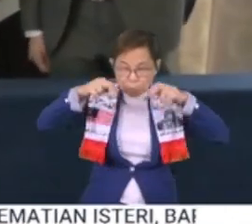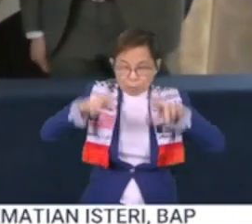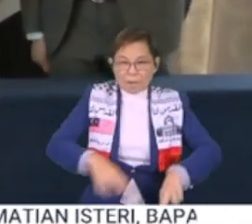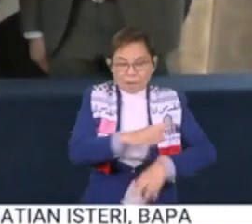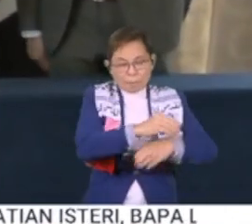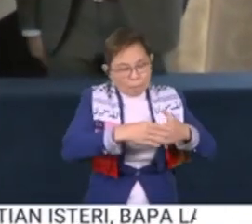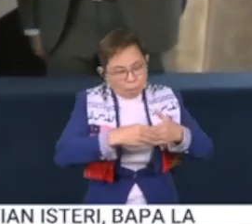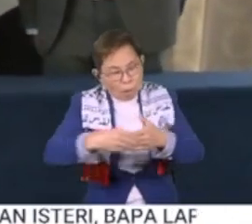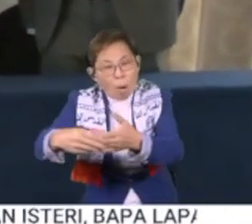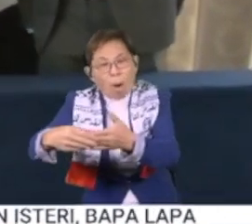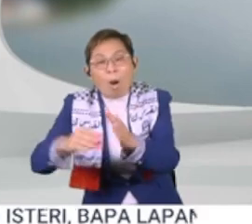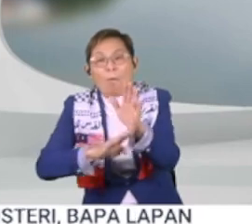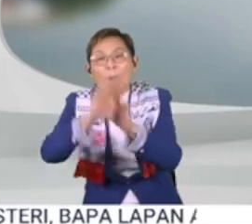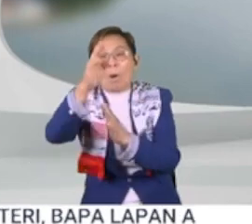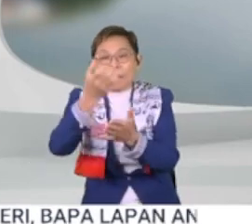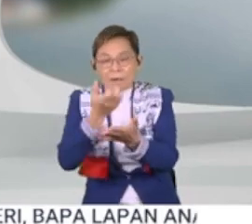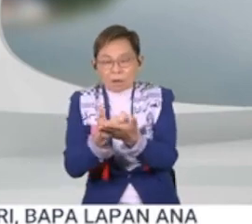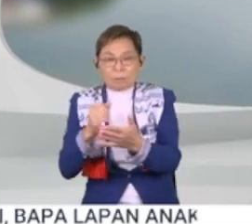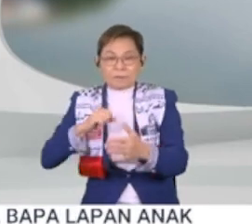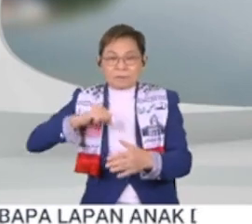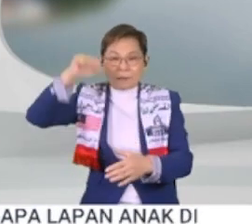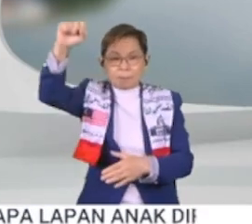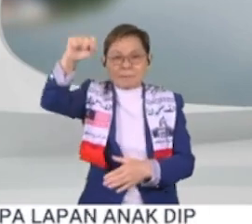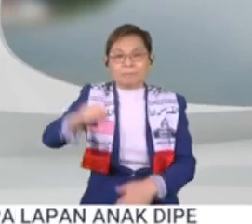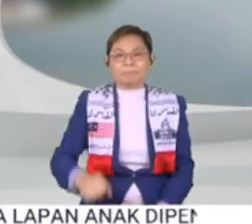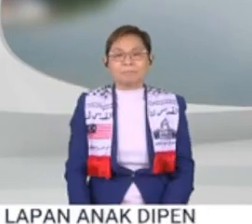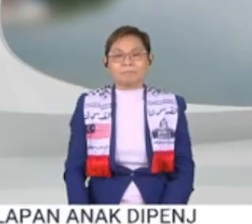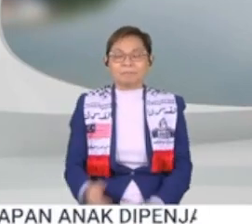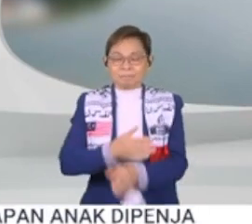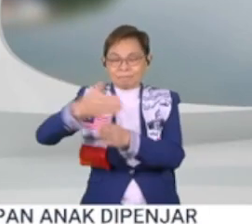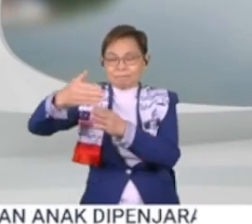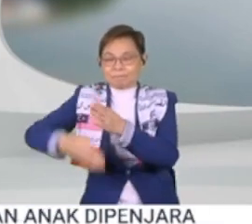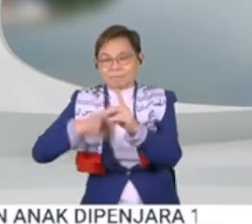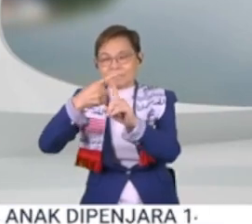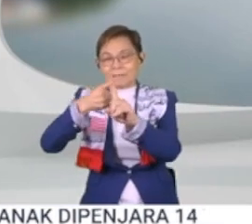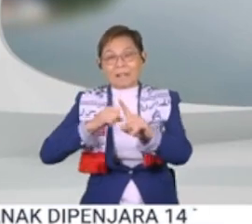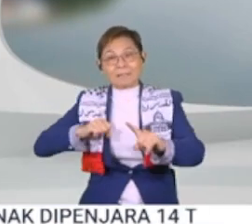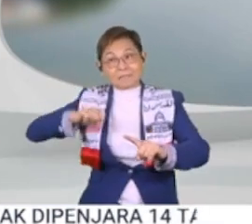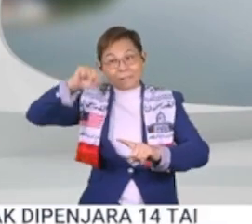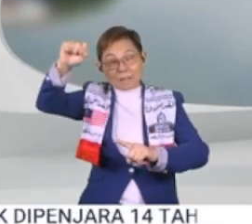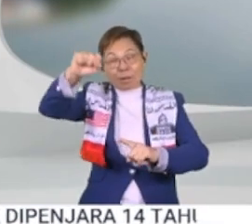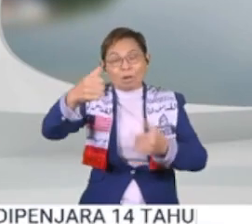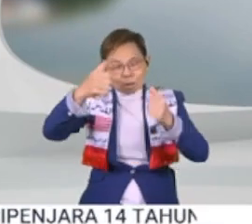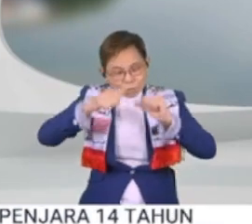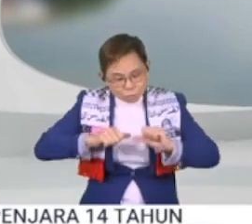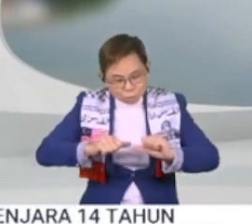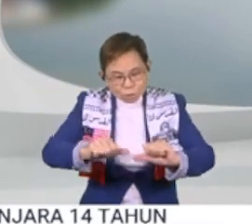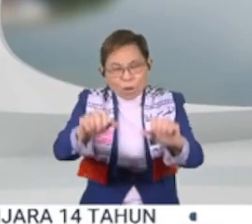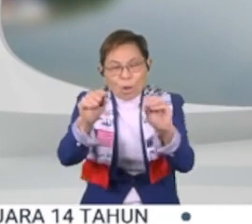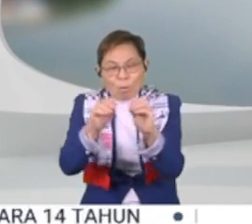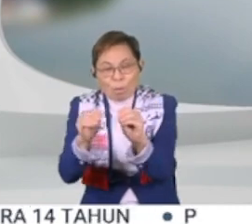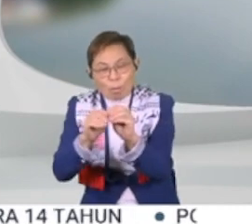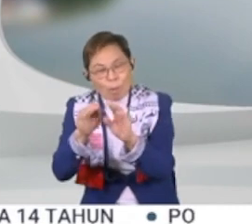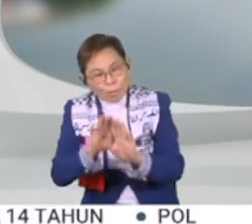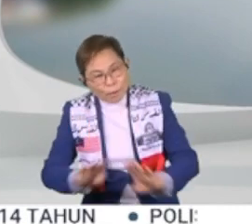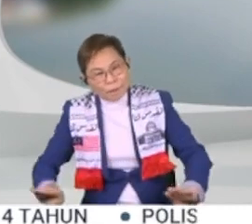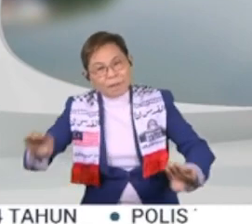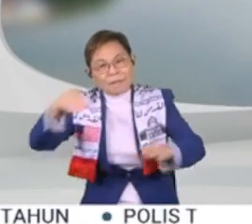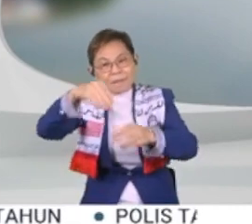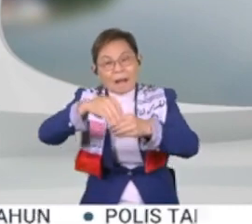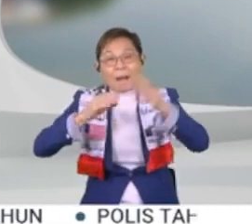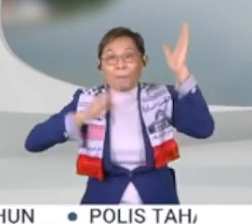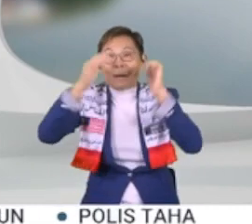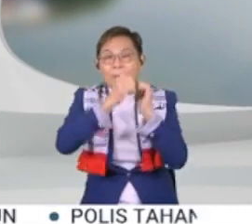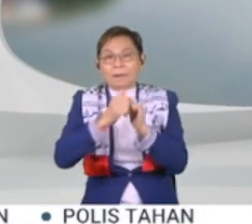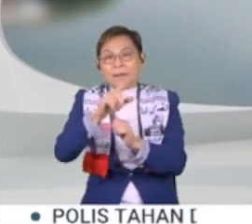ekonomi di Sabah baik setakat ini perkongsian dari negeri di bawah Bayu terus ikuti lebih banyak perkembangan semasa dalam